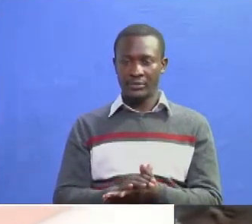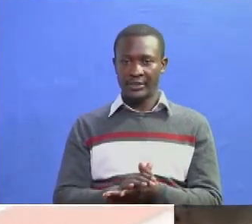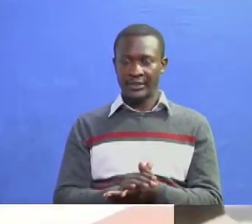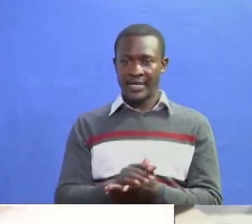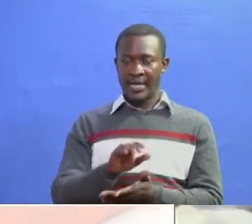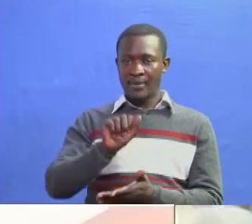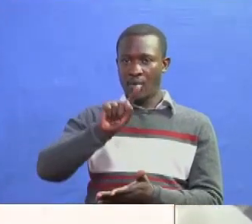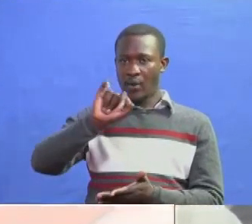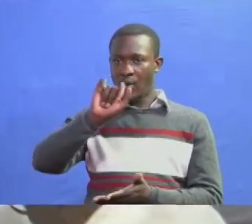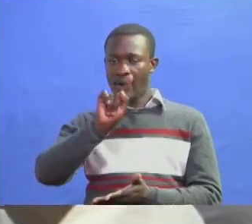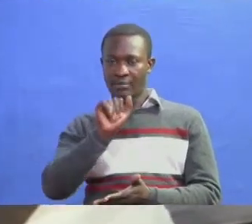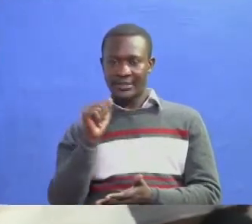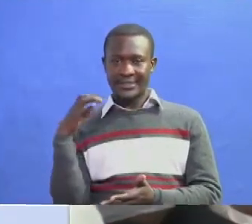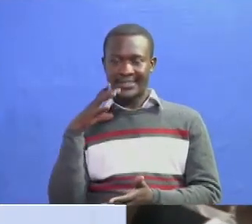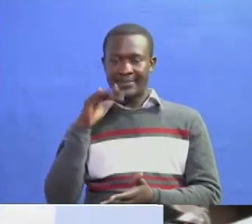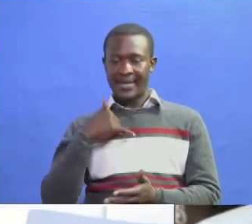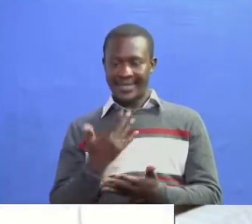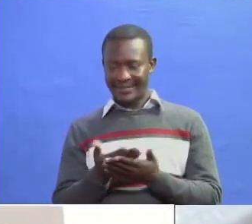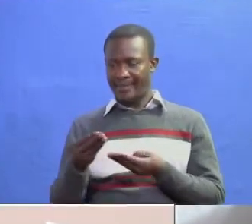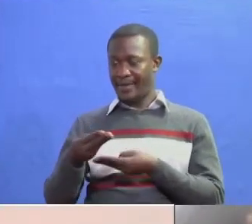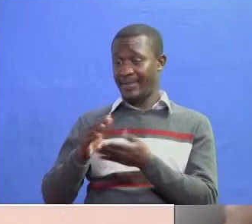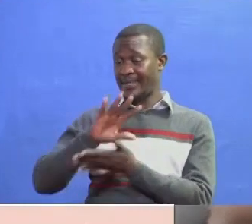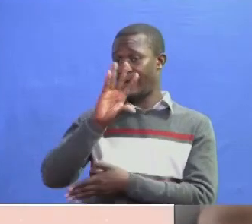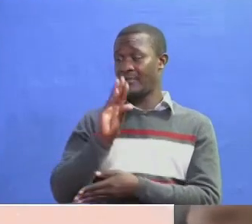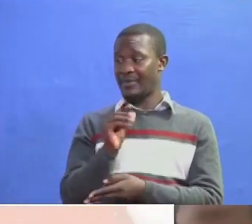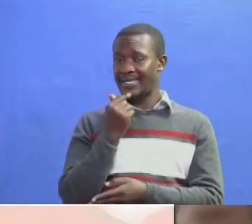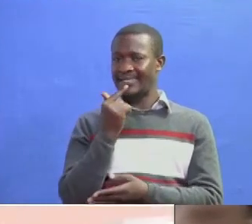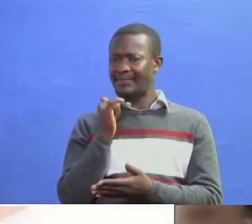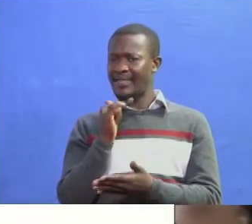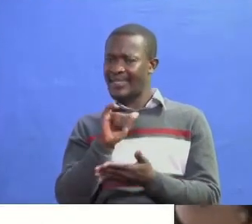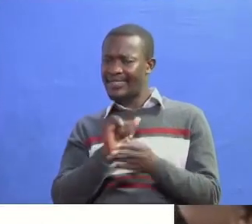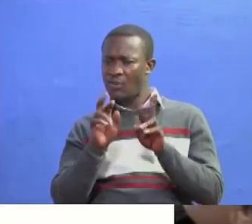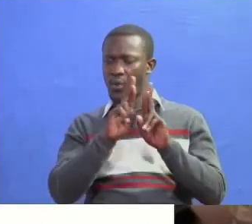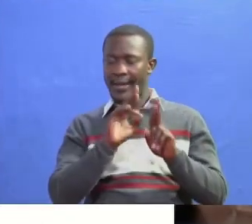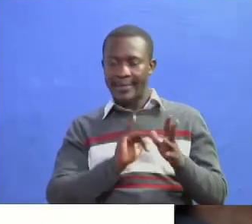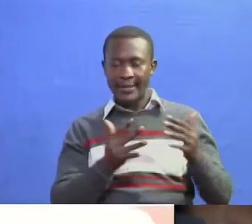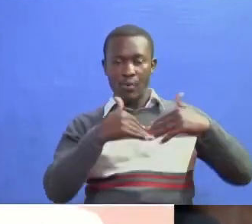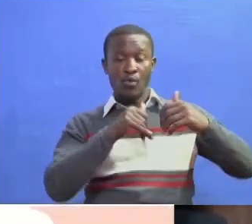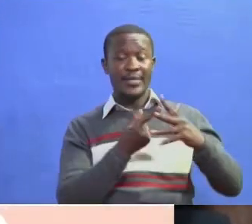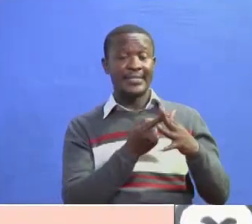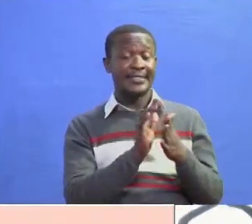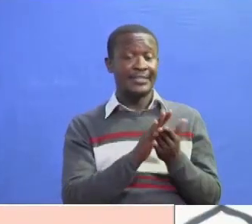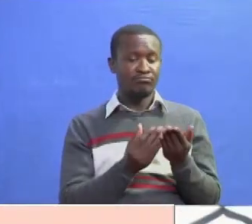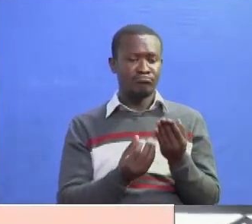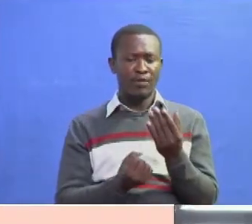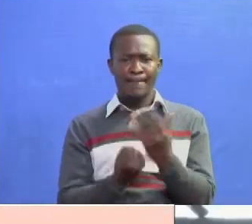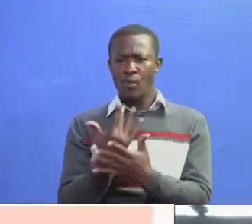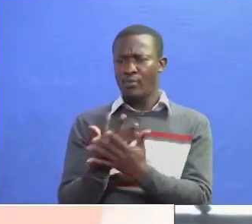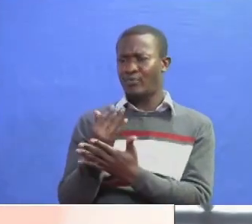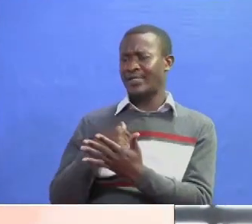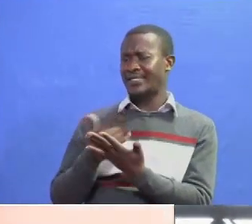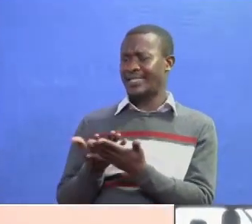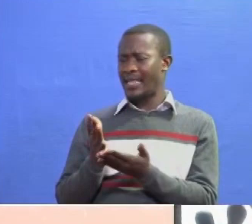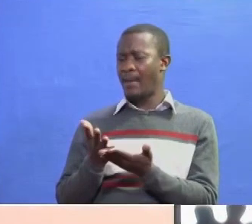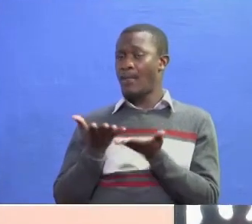Wamkelemene, ambaye ni katibu mkuu wa kongamano la biashara barani Afrika, ametaja kuwa tayari kongamano hilo limeanza kuzaa matunda kutokana na uwepo wa